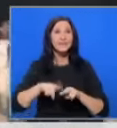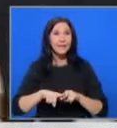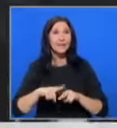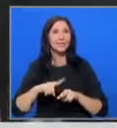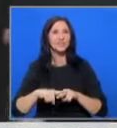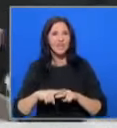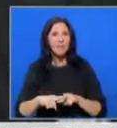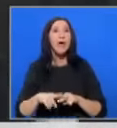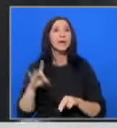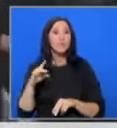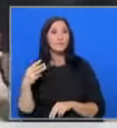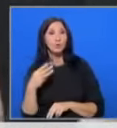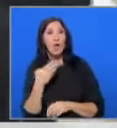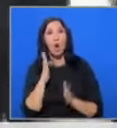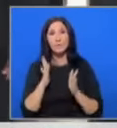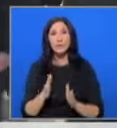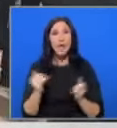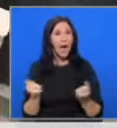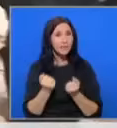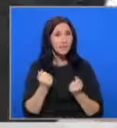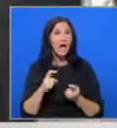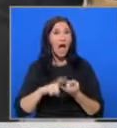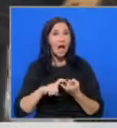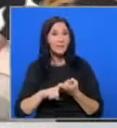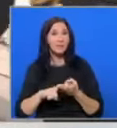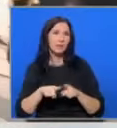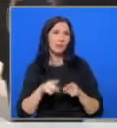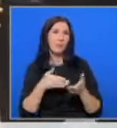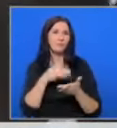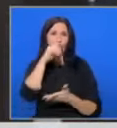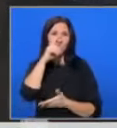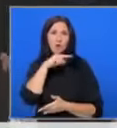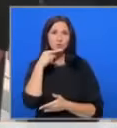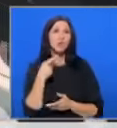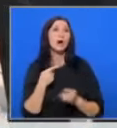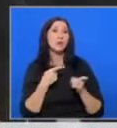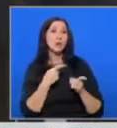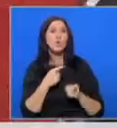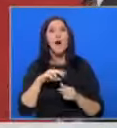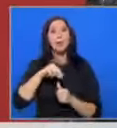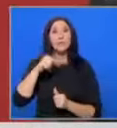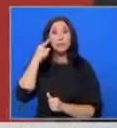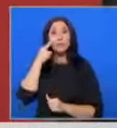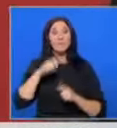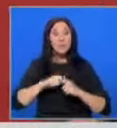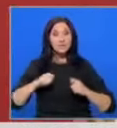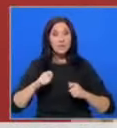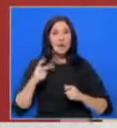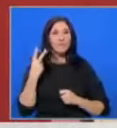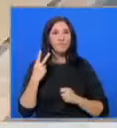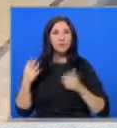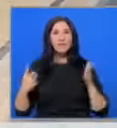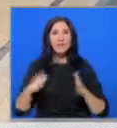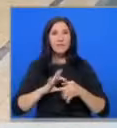Реджеп Ердоган определи операцията в Карабах като повод за гордост. Русия опрекна Армения, че се опитва да скъса двустранните